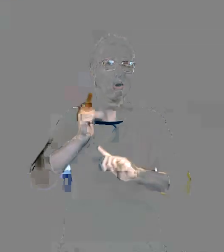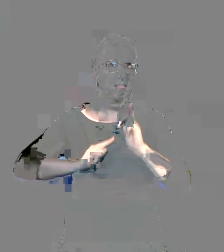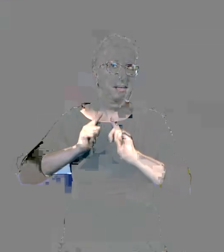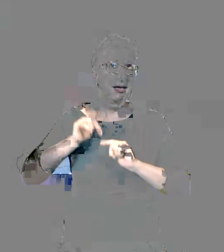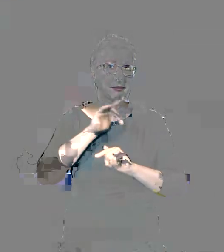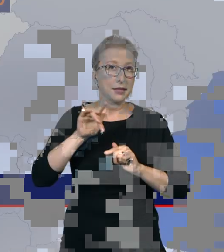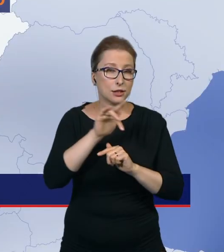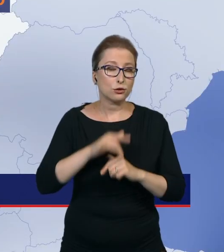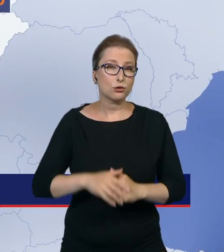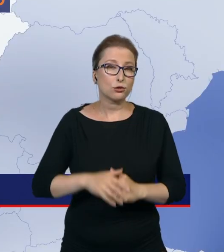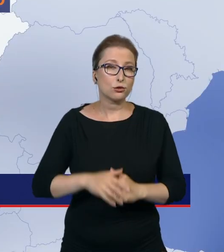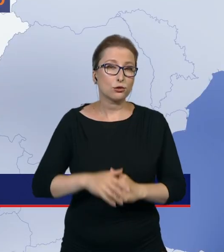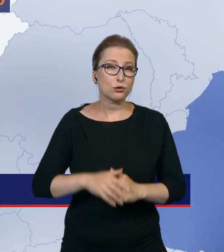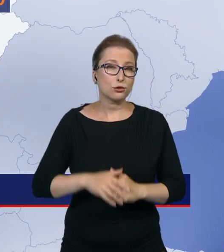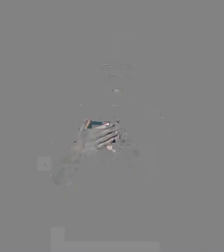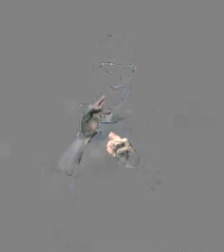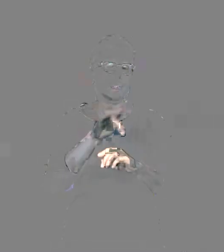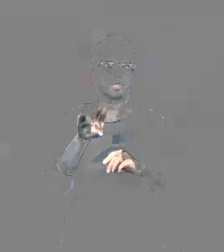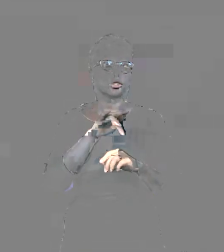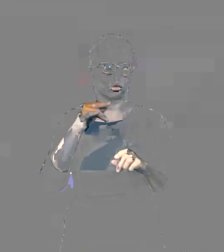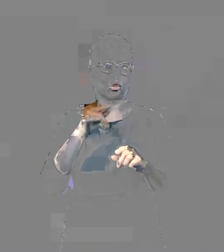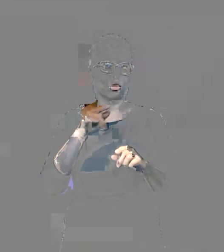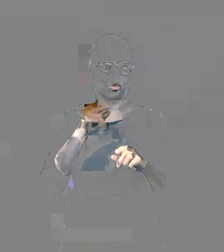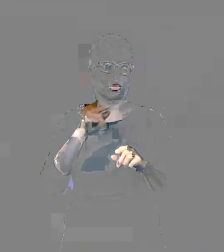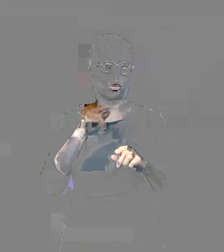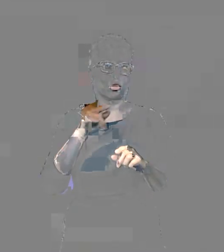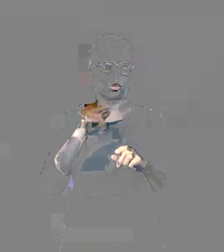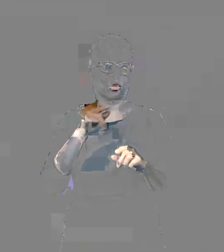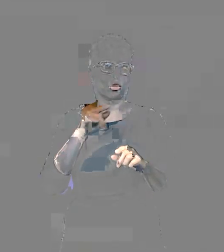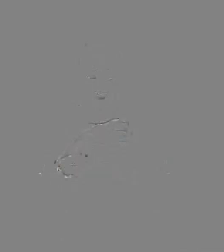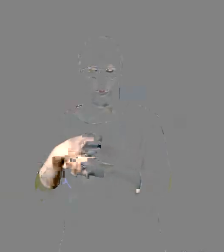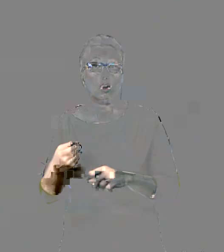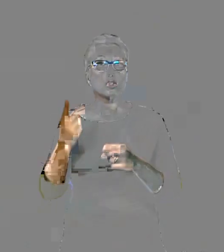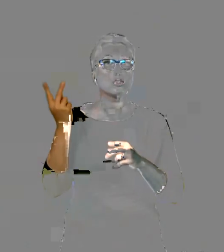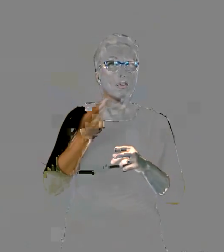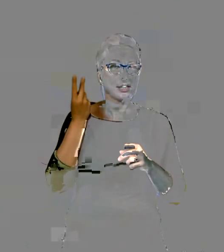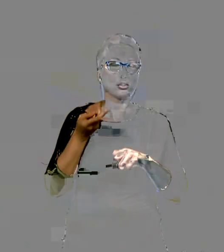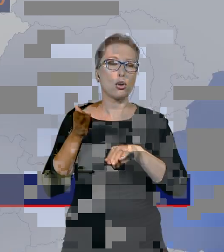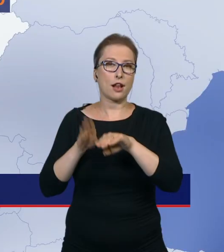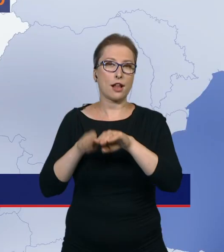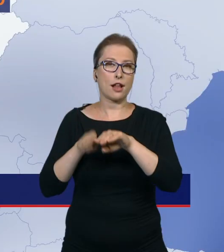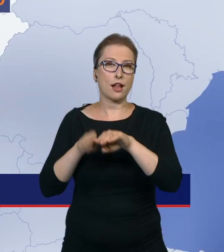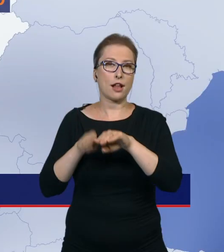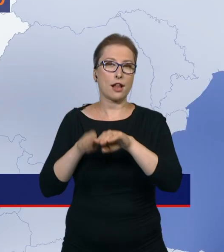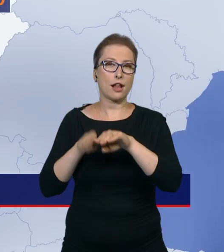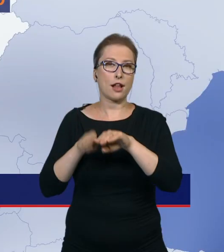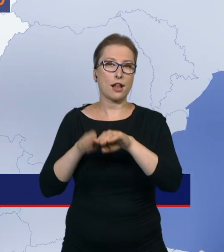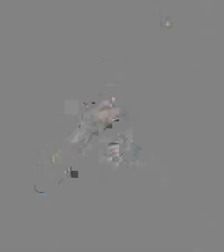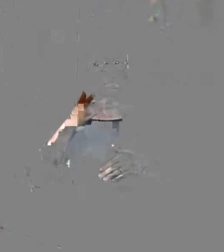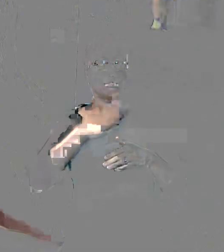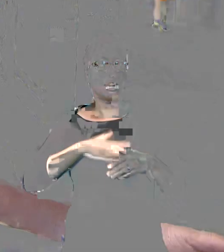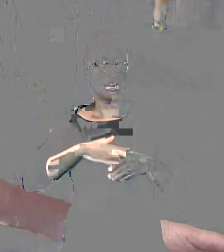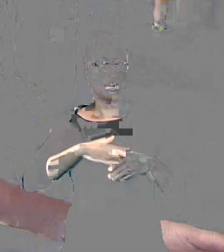turistických desech uzmíněné naopak benzín levnější z tém že